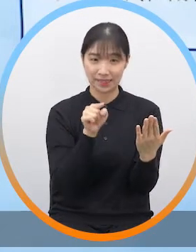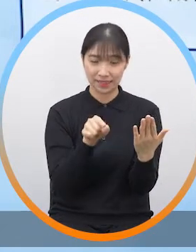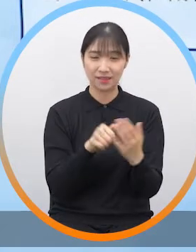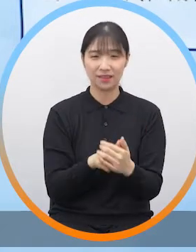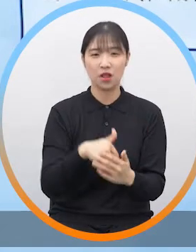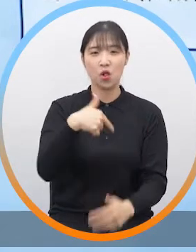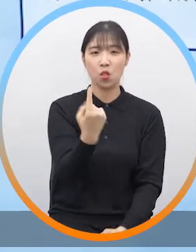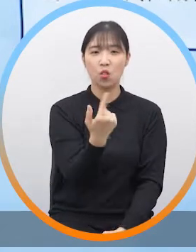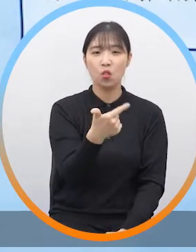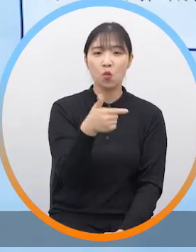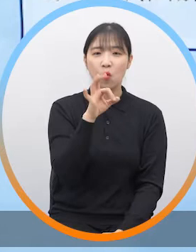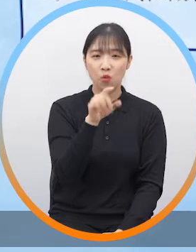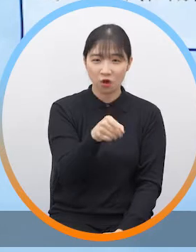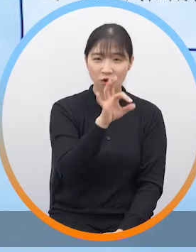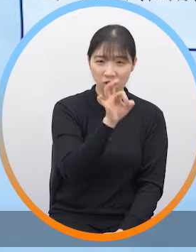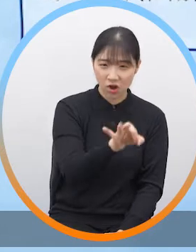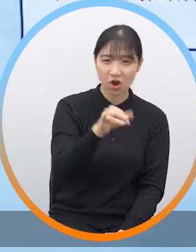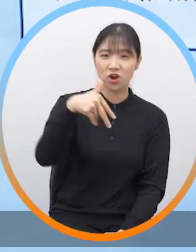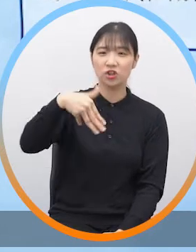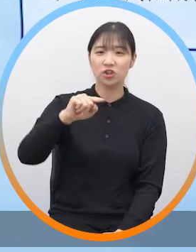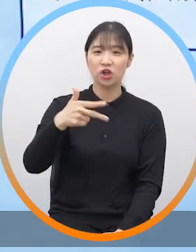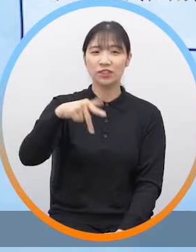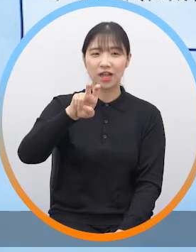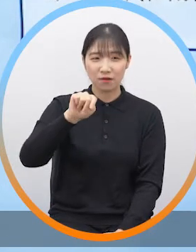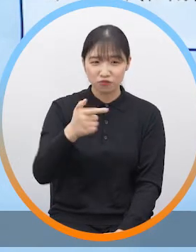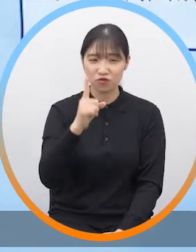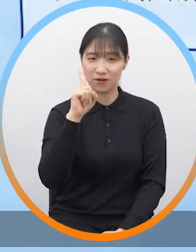왕인은 논어 10권하고 천자문 1권을